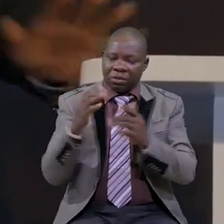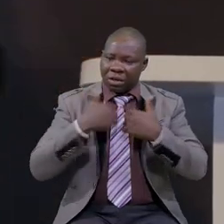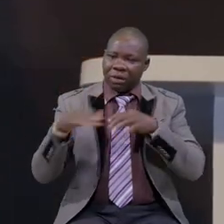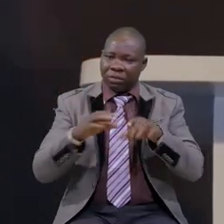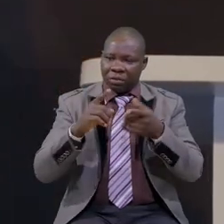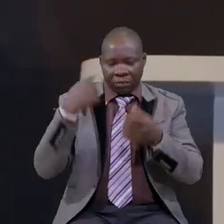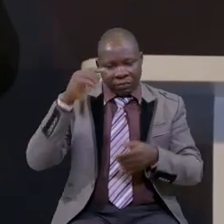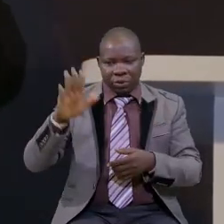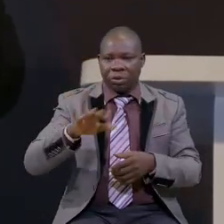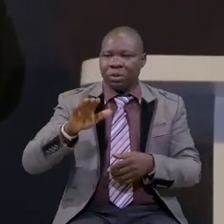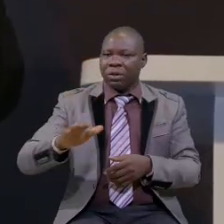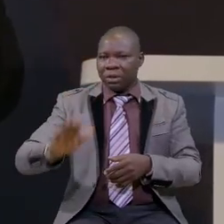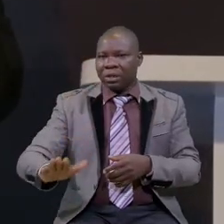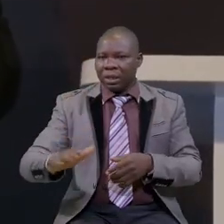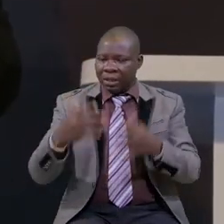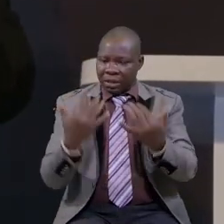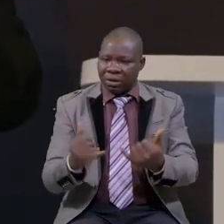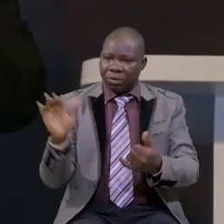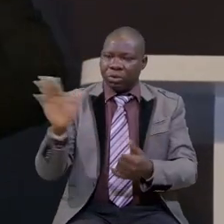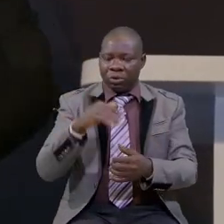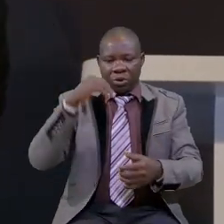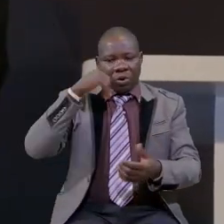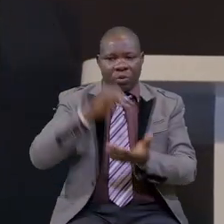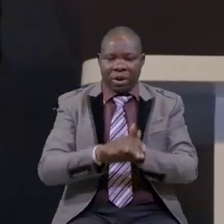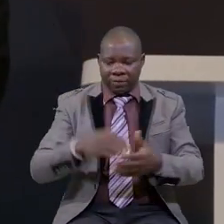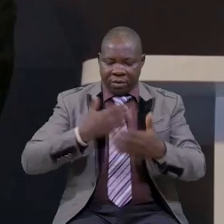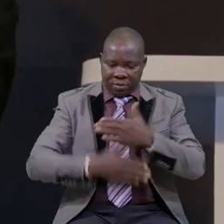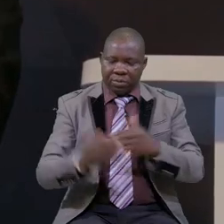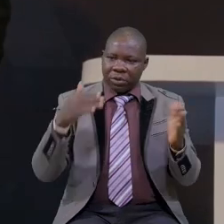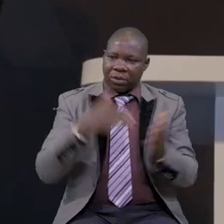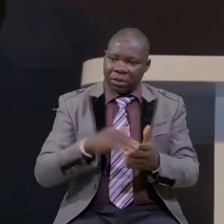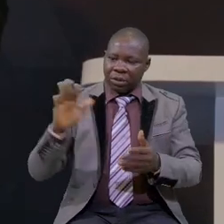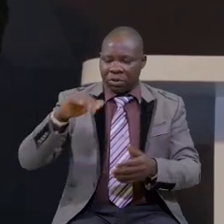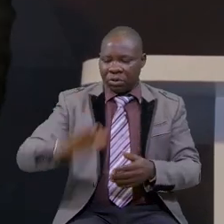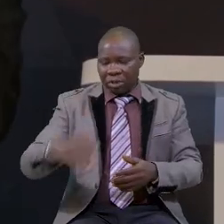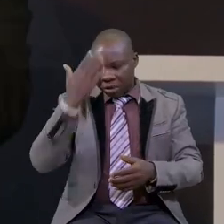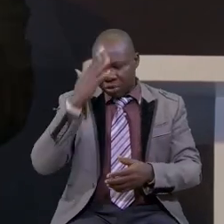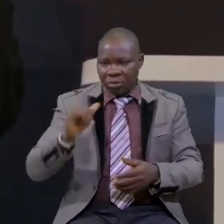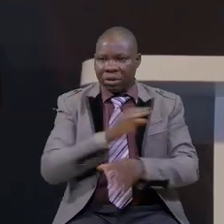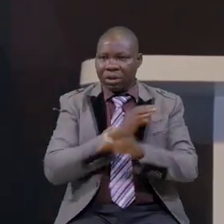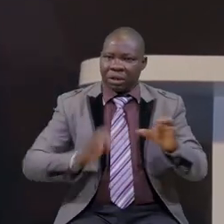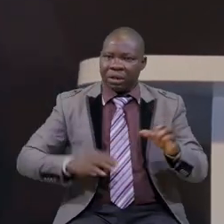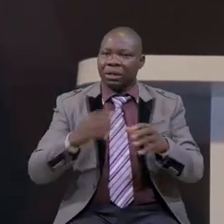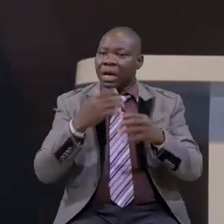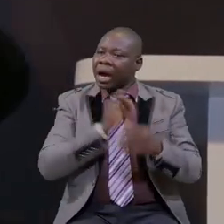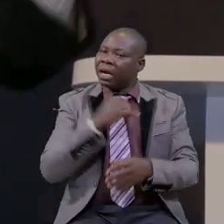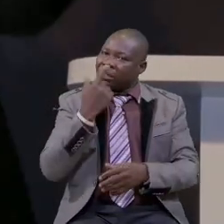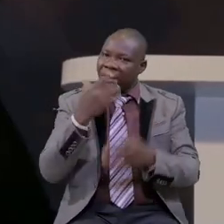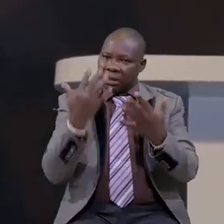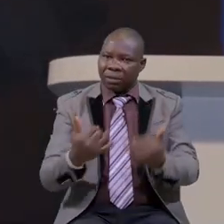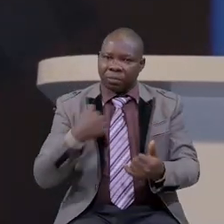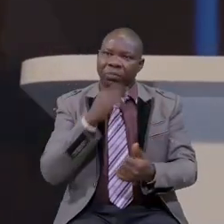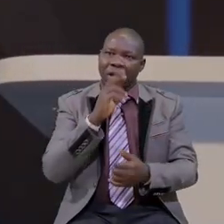Mais que maintenant, ta femme naît de nouveau. Ton enfant a connu Christ maintenant. J'ai dit, maintenant vous comprenez.